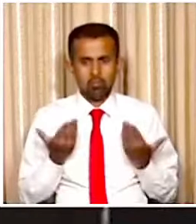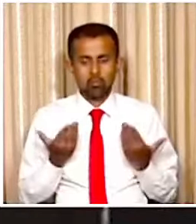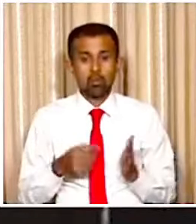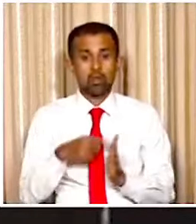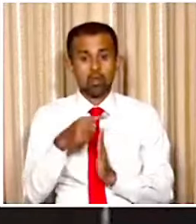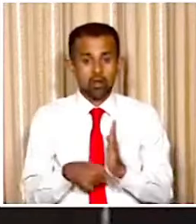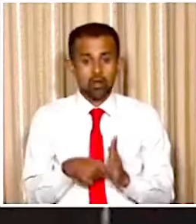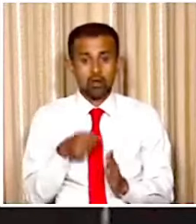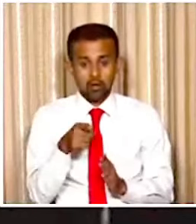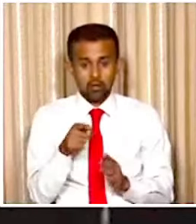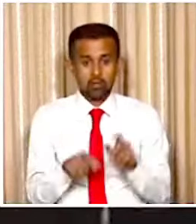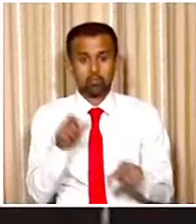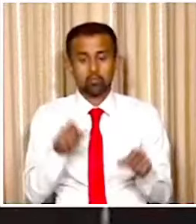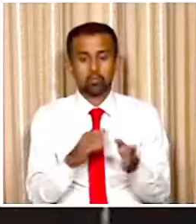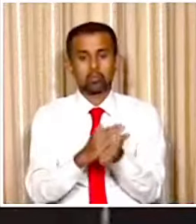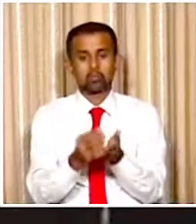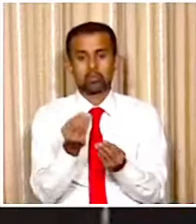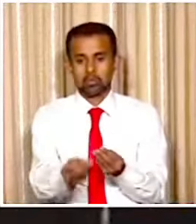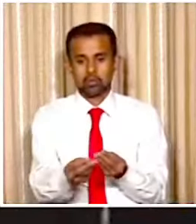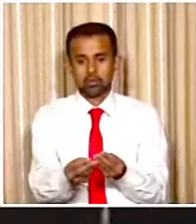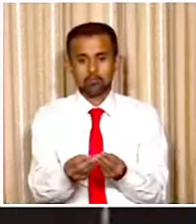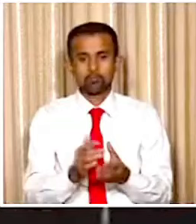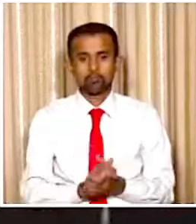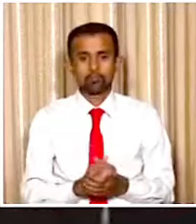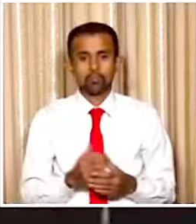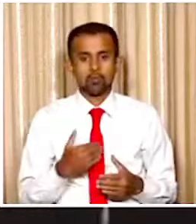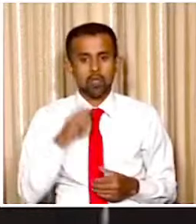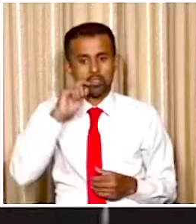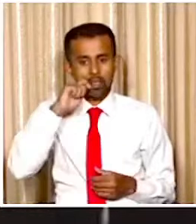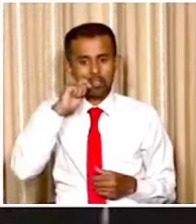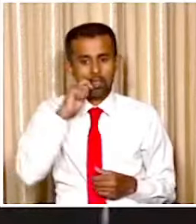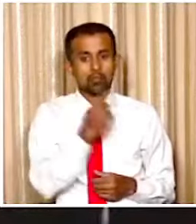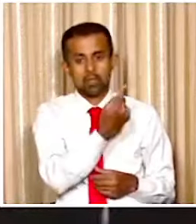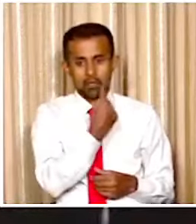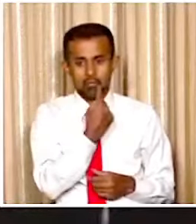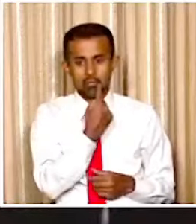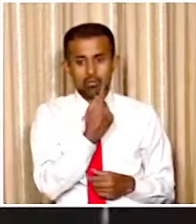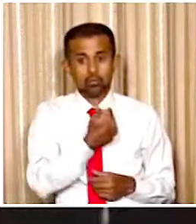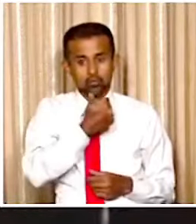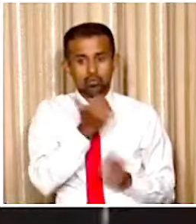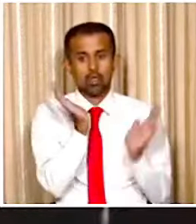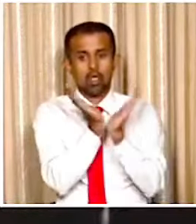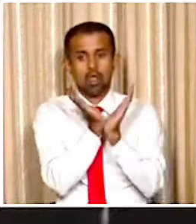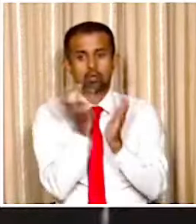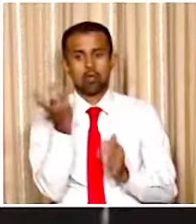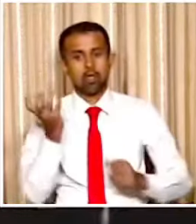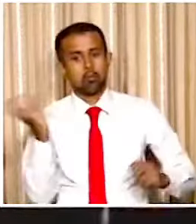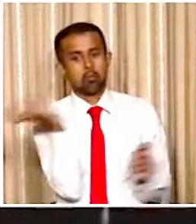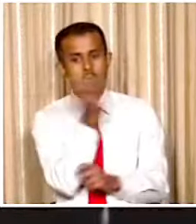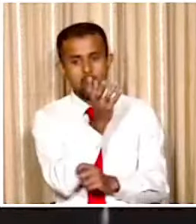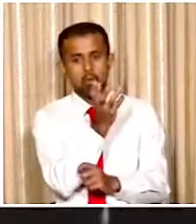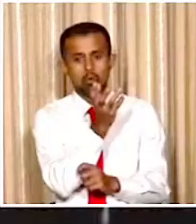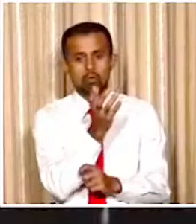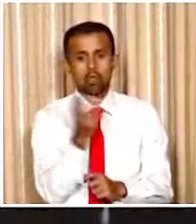රට වෙනුවෙන් රටේ ජනතාව වෙනුවෙන්. එතකොට මගේ පියා හැම වෙලේම කියපු දෙයක් තමයි පළ ඇති ගහට තමයි ගල් ගහන්නේ කියලා. ඒක නිසා මේ අය